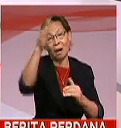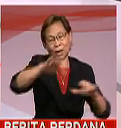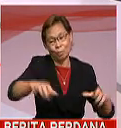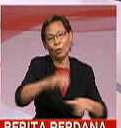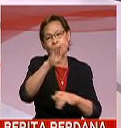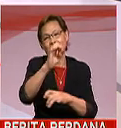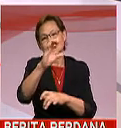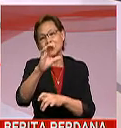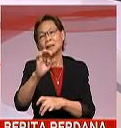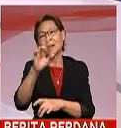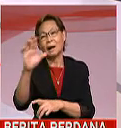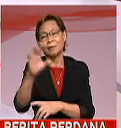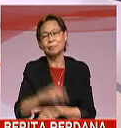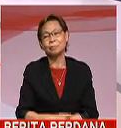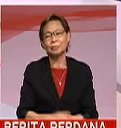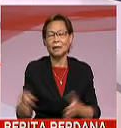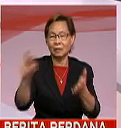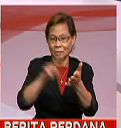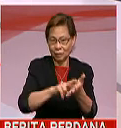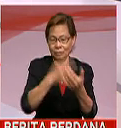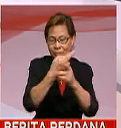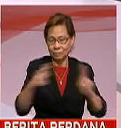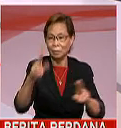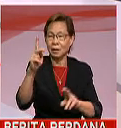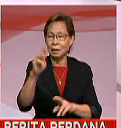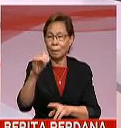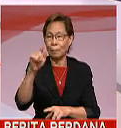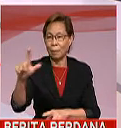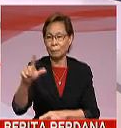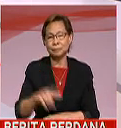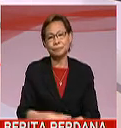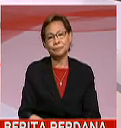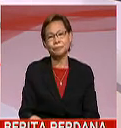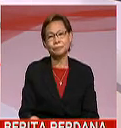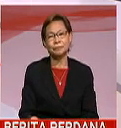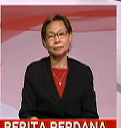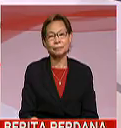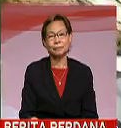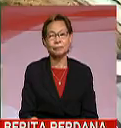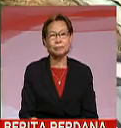dijalankan ECERDC. Ikuti laporan disediakan Kamal Firmansyah Kamaluddin.